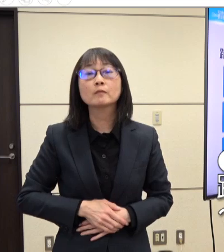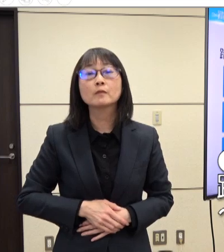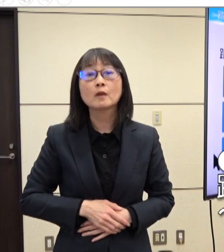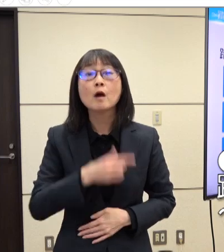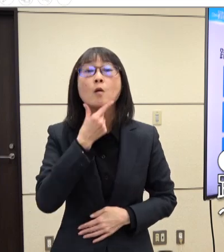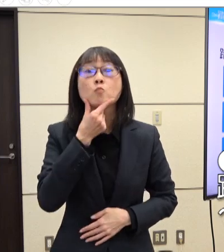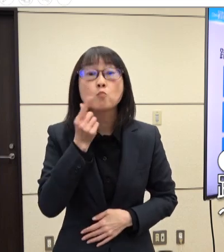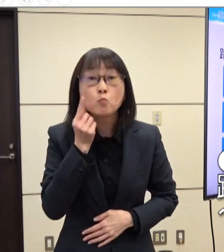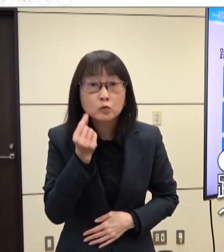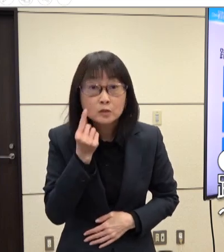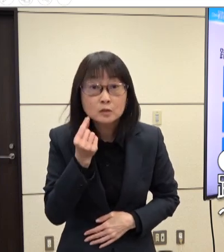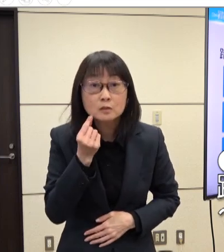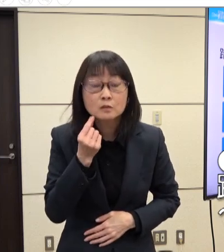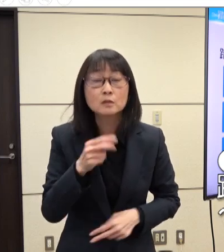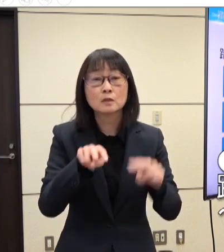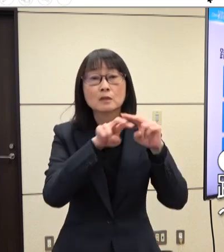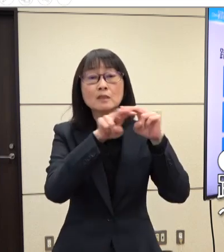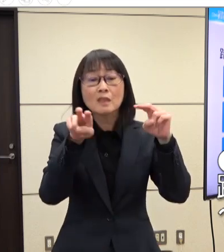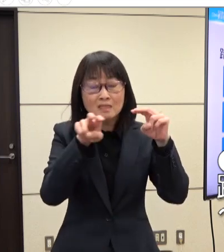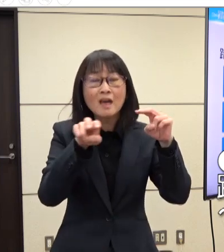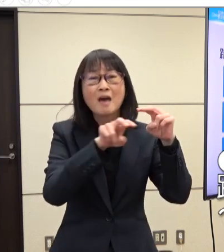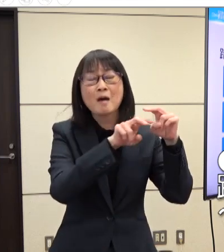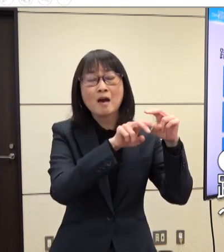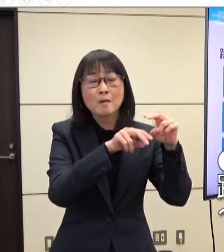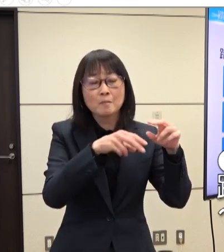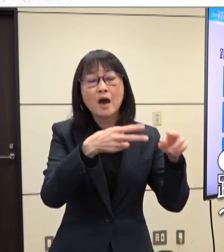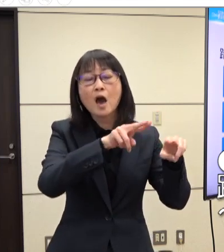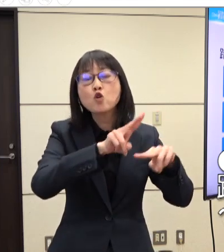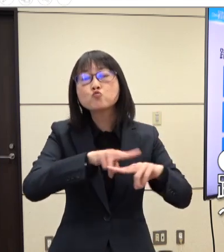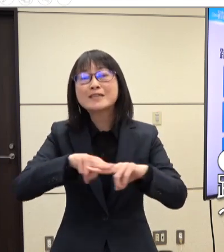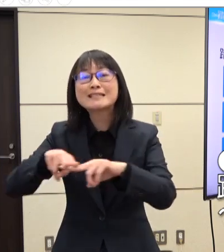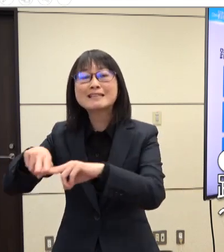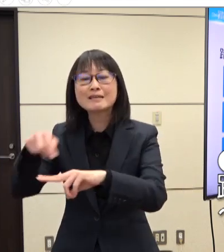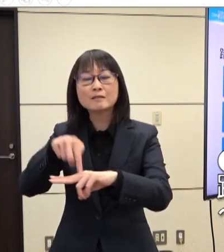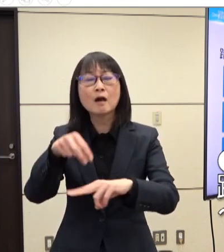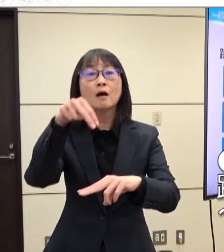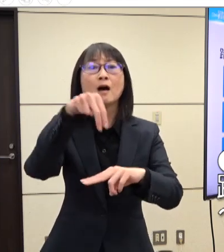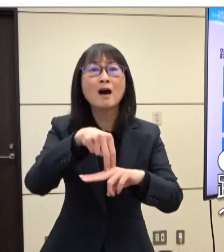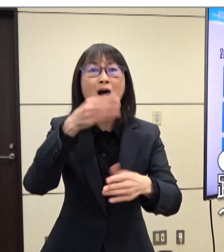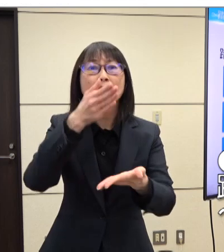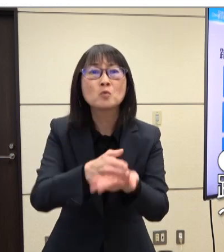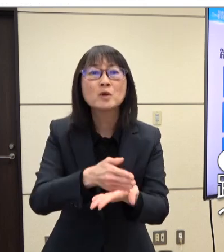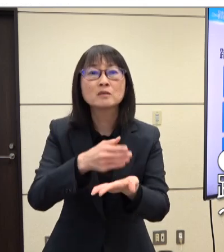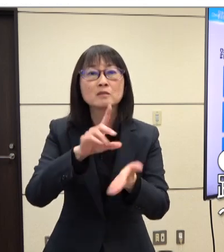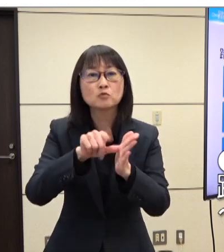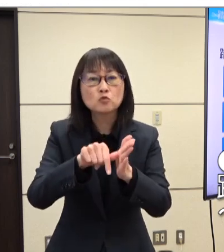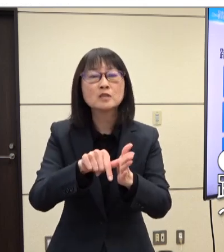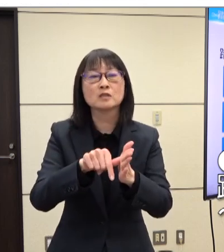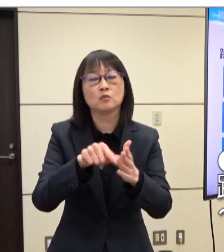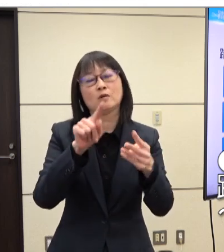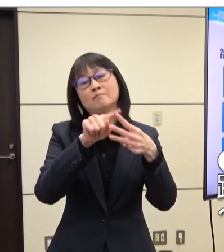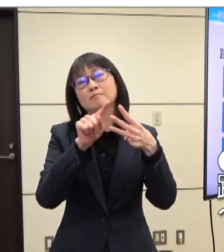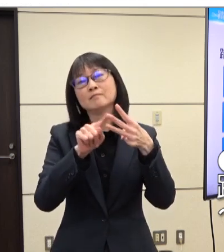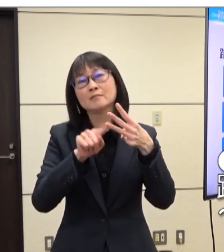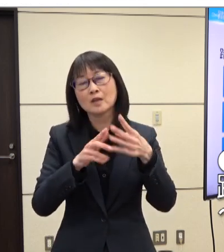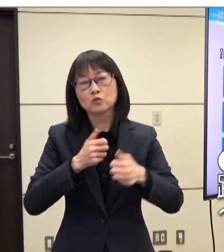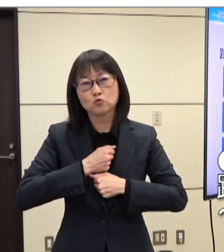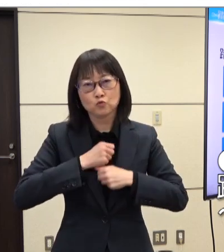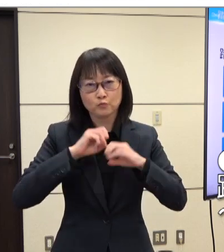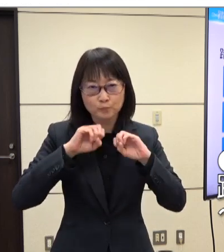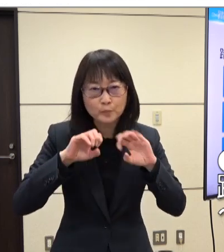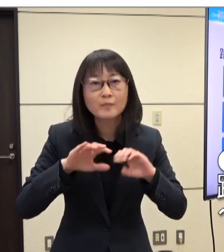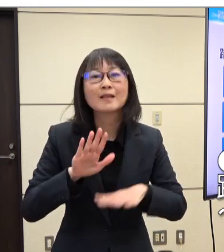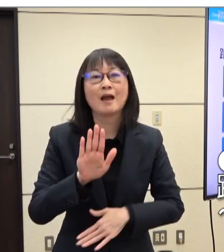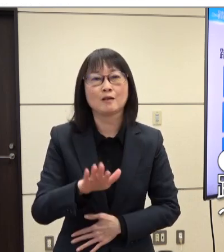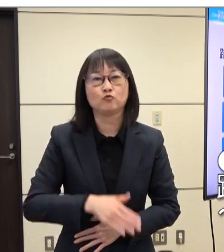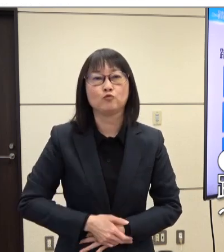ことも、こちらで入れてあります。で、特に遮断機も、警報機もない、いわゆる4種踏切ですね、まあ、こうい